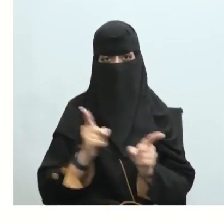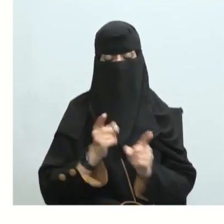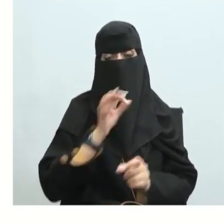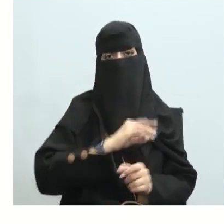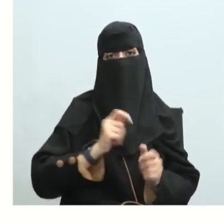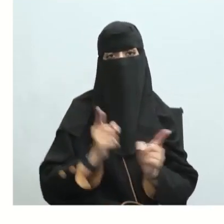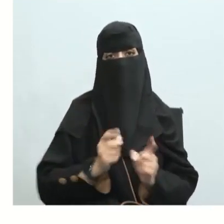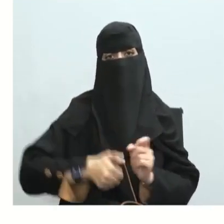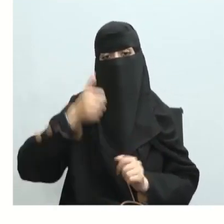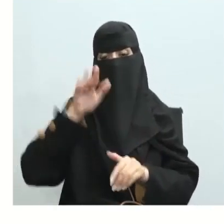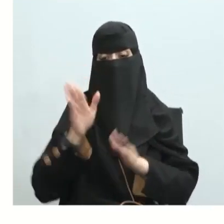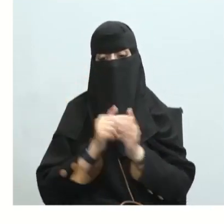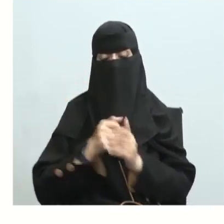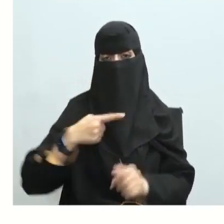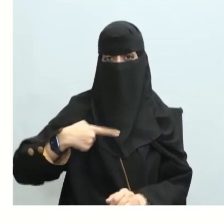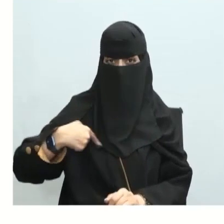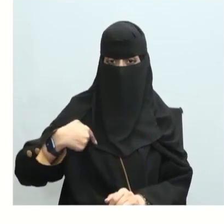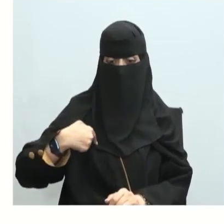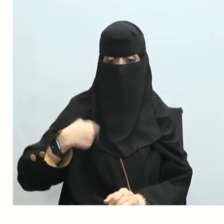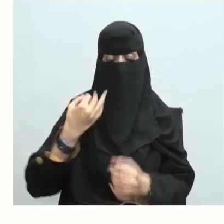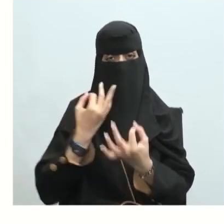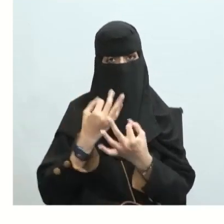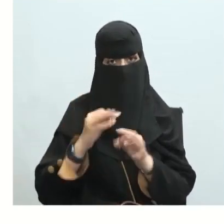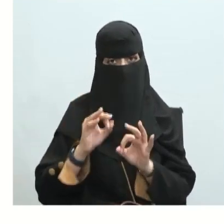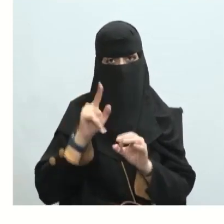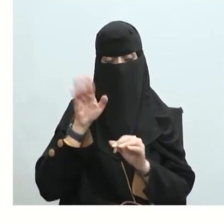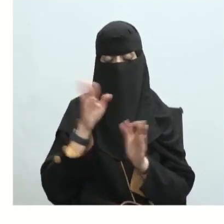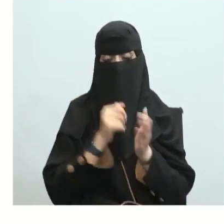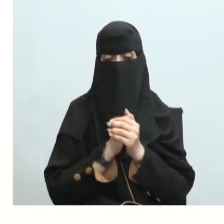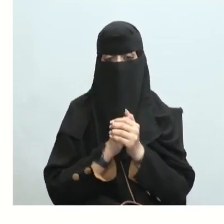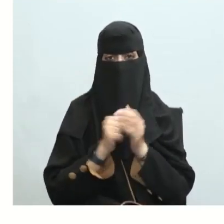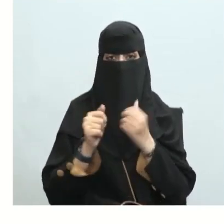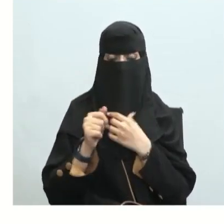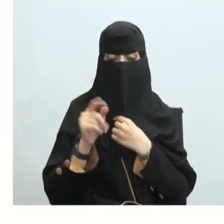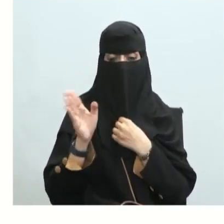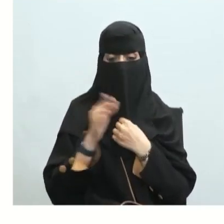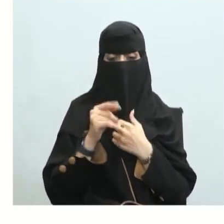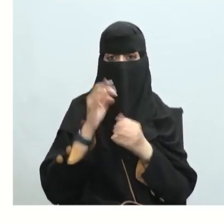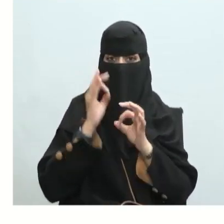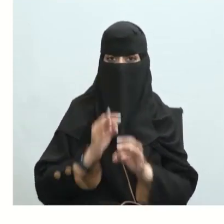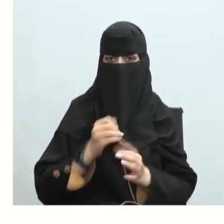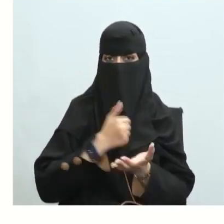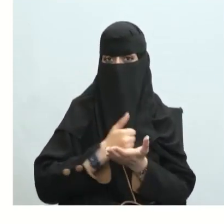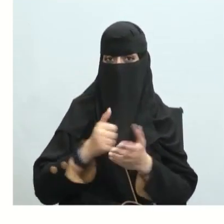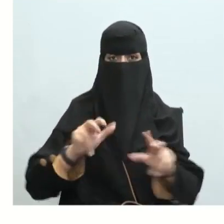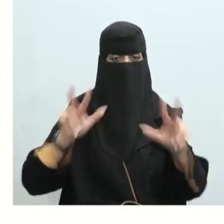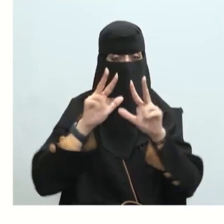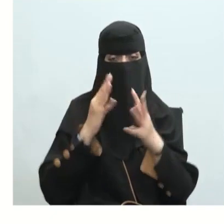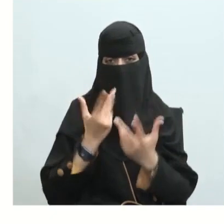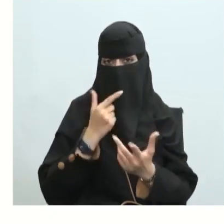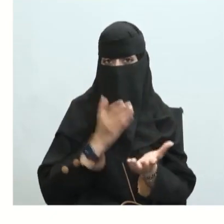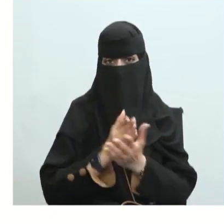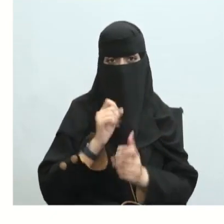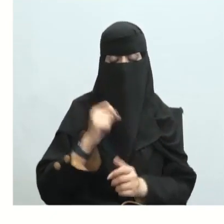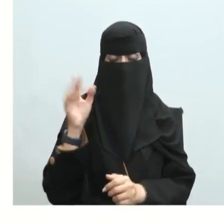الفائز تذكر اسم ثم استيفاء عن ص الخطبه التي عرفناها وايضا جوده اسلوب العرض كيف عرض سكر من